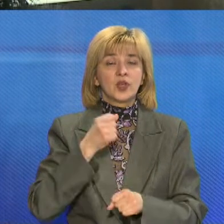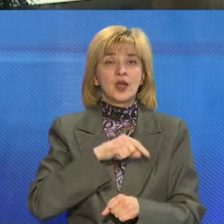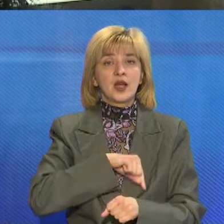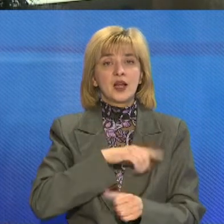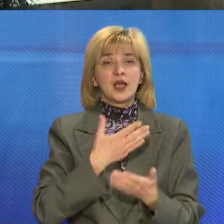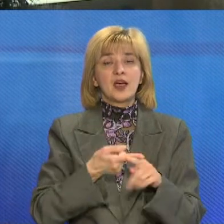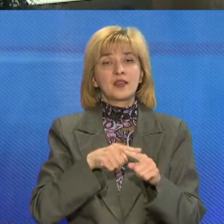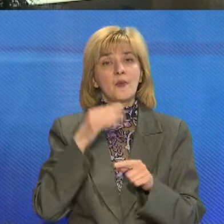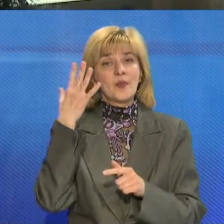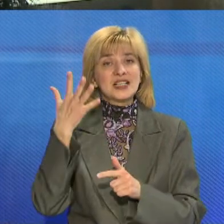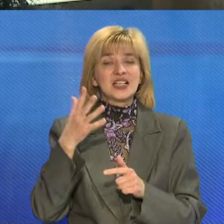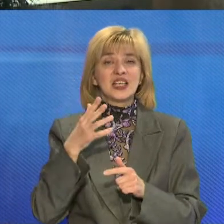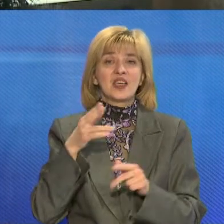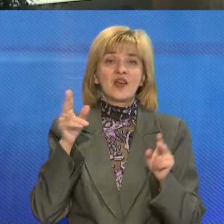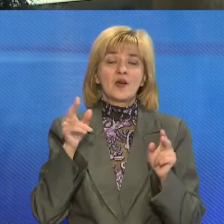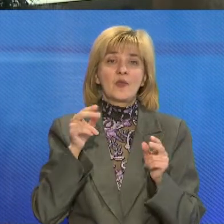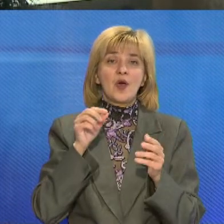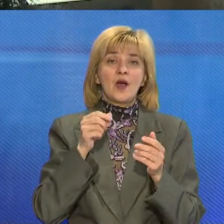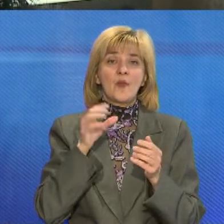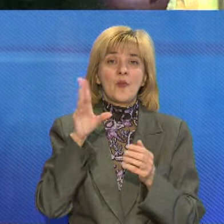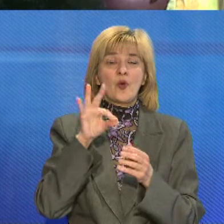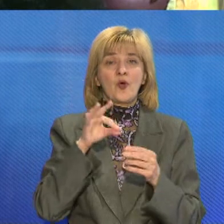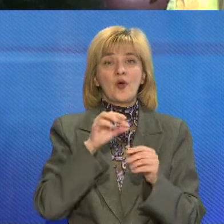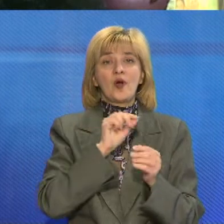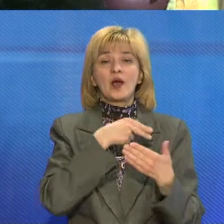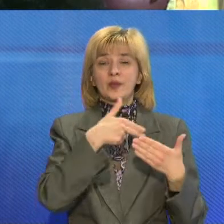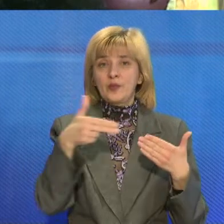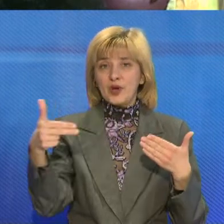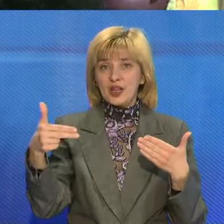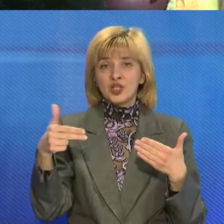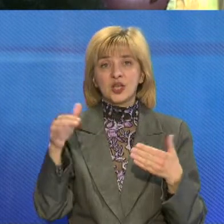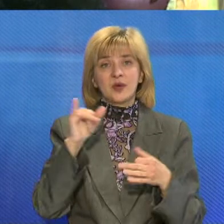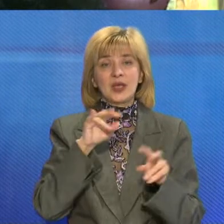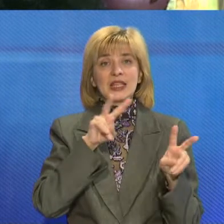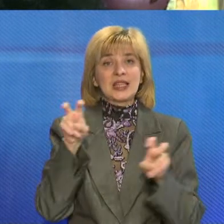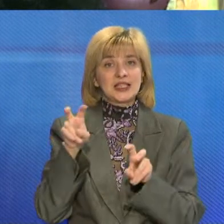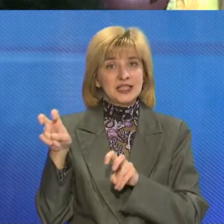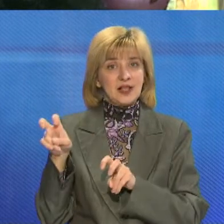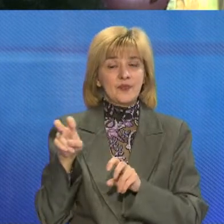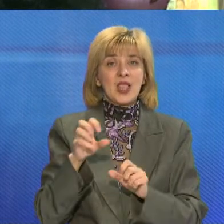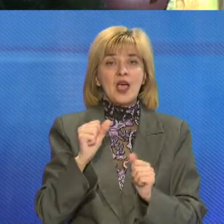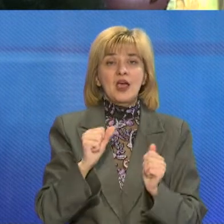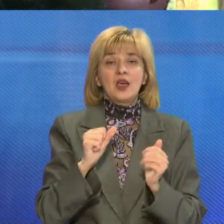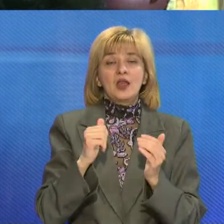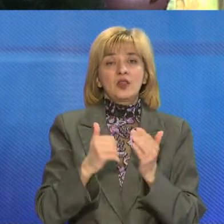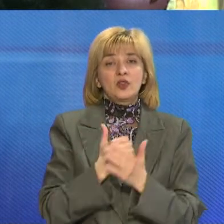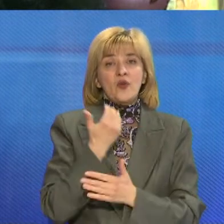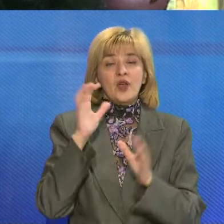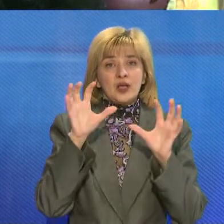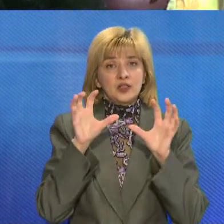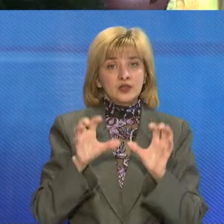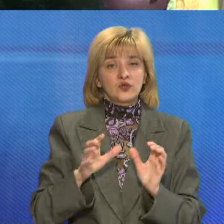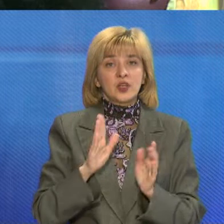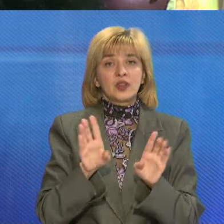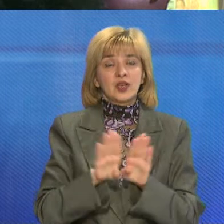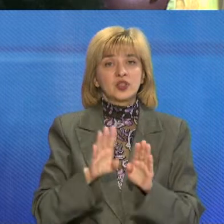формулировки определенных там, предложений либо тезисов. А новый проект Конституции, он несет все те же социальные посылы, которые были в